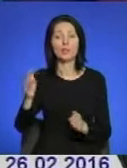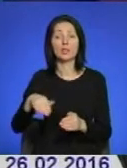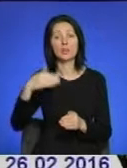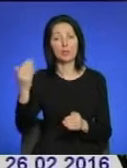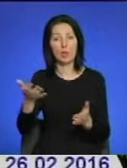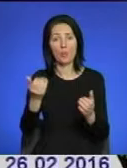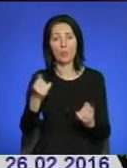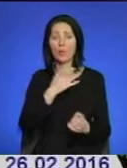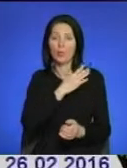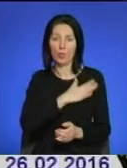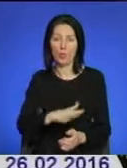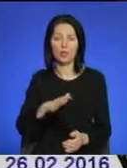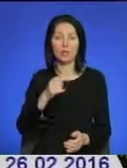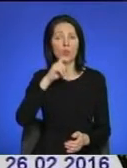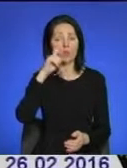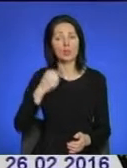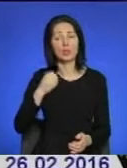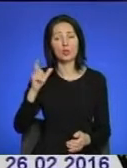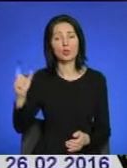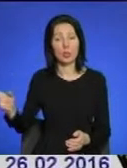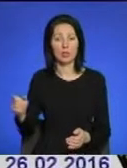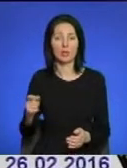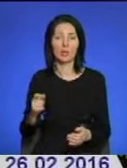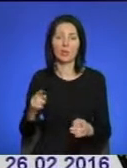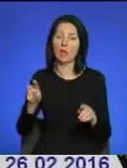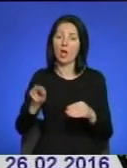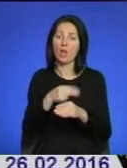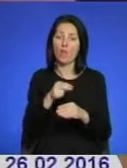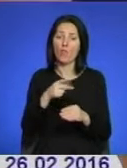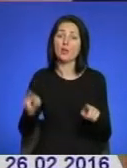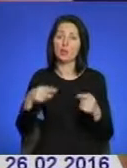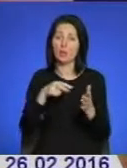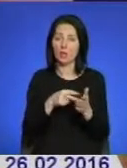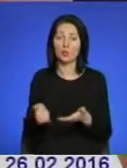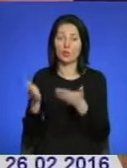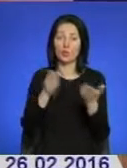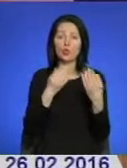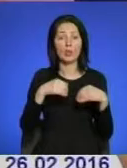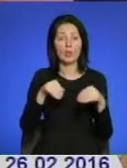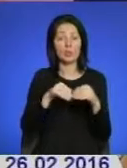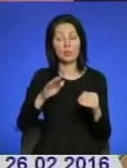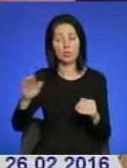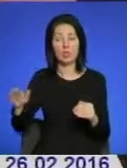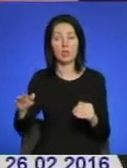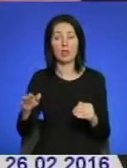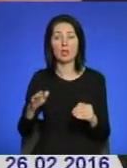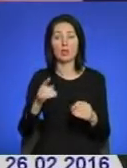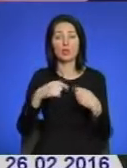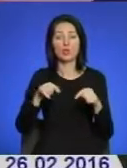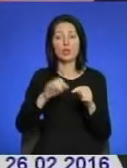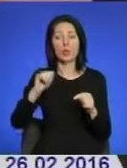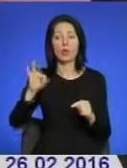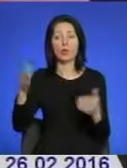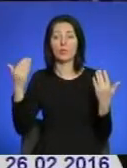військовослужбовців на лікування і реабілітацію. Запрошує дітей із сімей із зони АТО на відпочинок. Лікування та реабілітацію вже